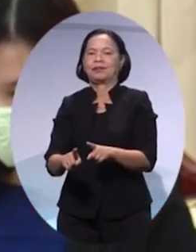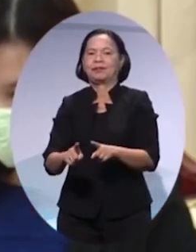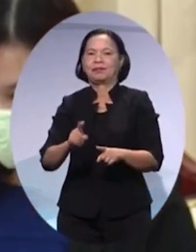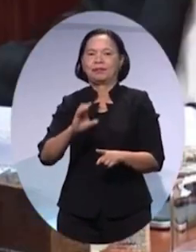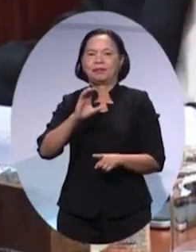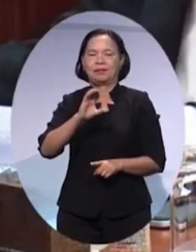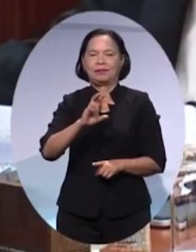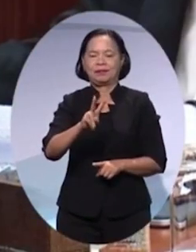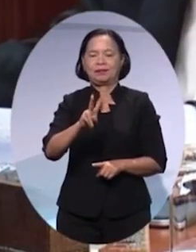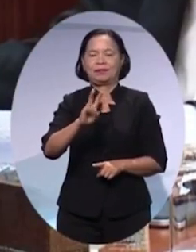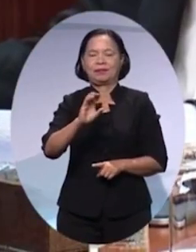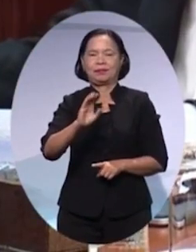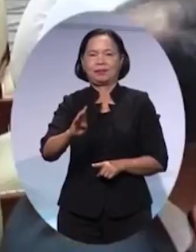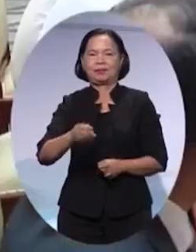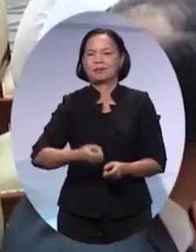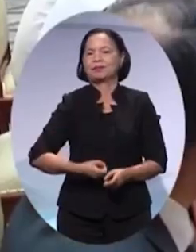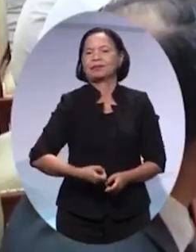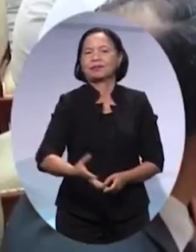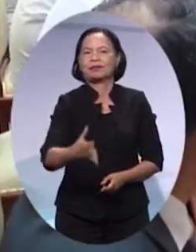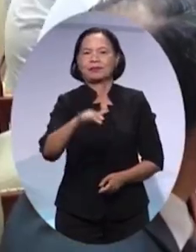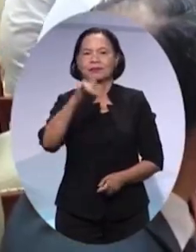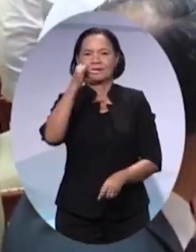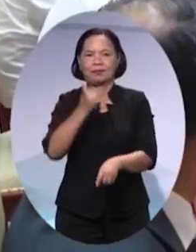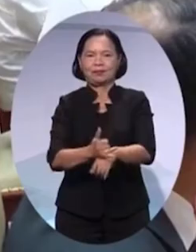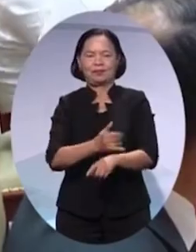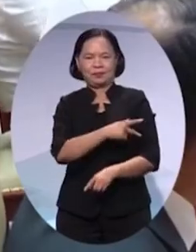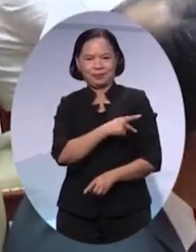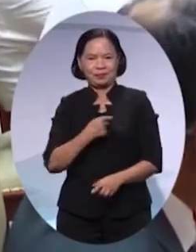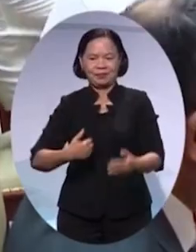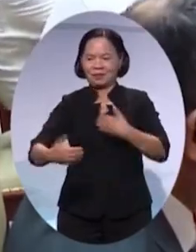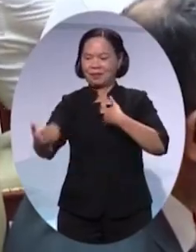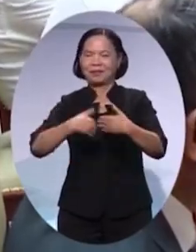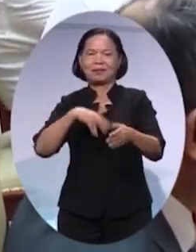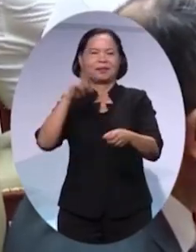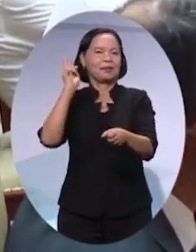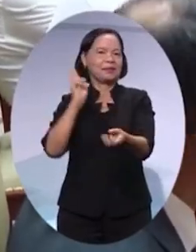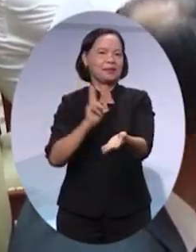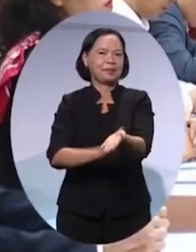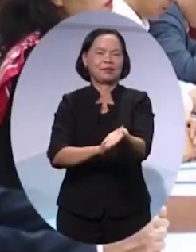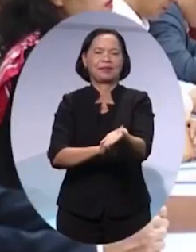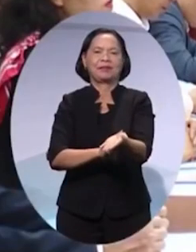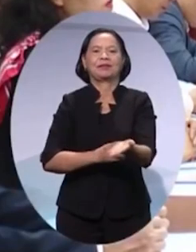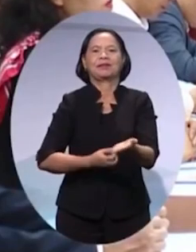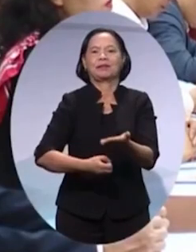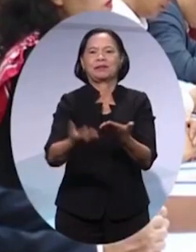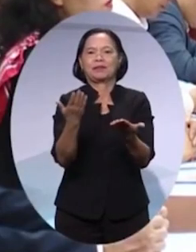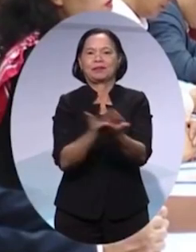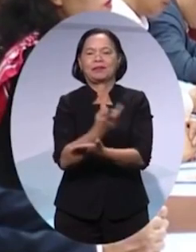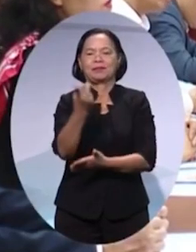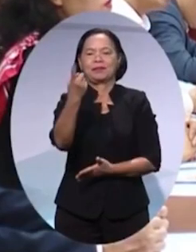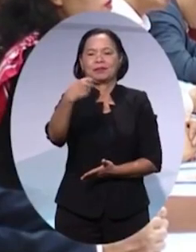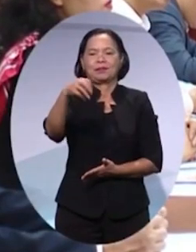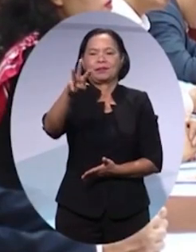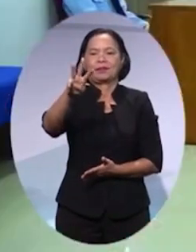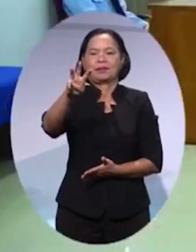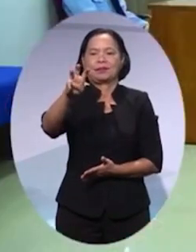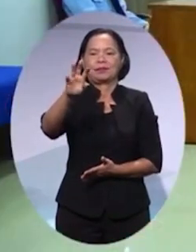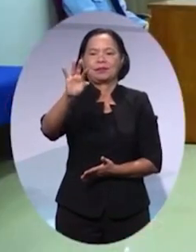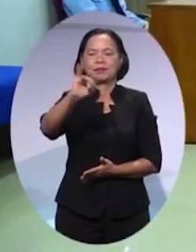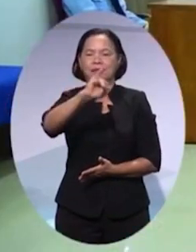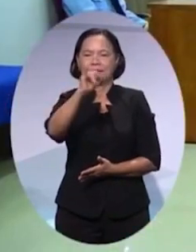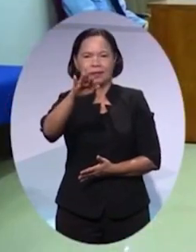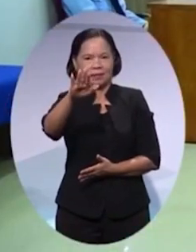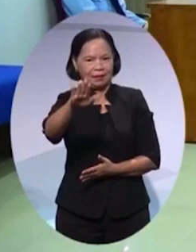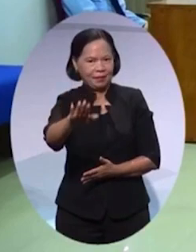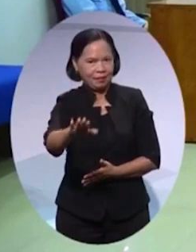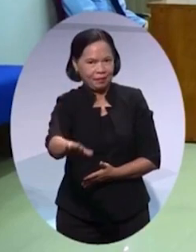đã giải ngân cho hơn 6.000 khách hàng gặp khó khăn do ảnh hưởng dịch bệnh với doanh số giải ngân mới trên 130.000 tỷ đồng. Hạ lãi suất